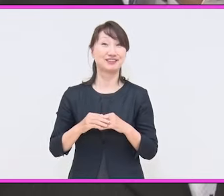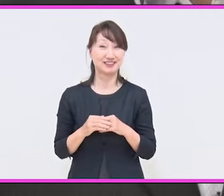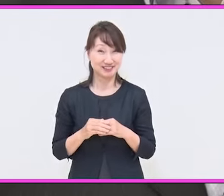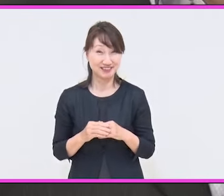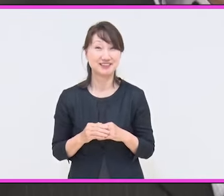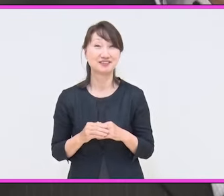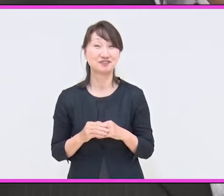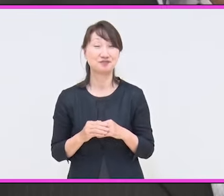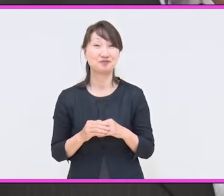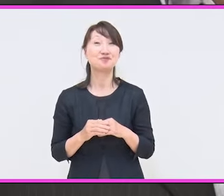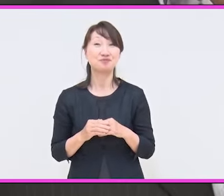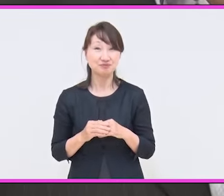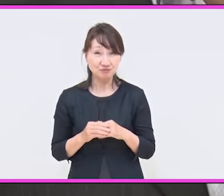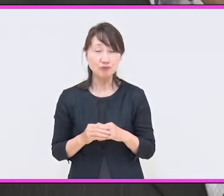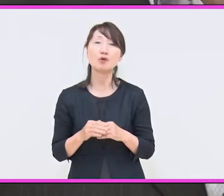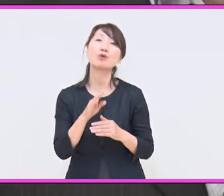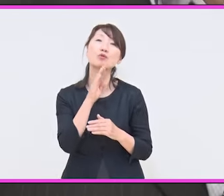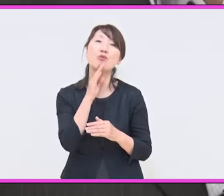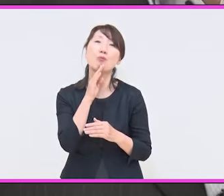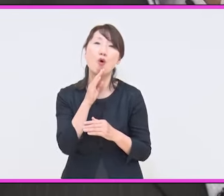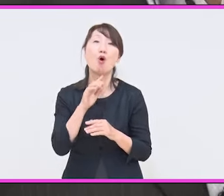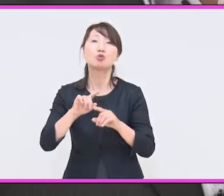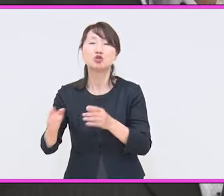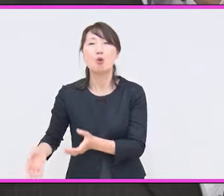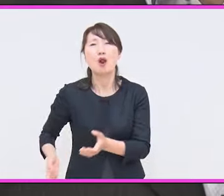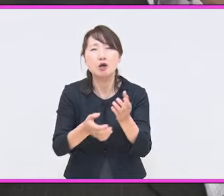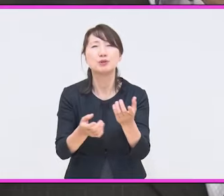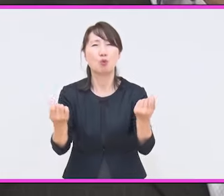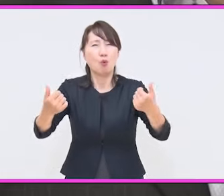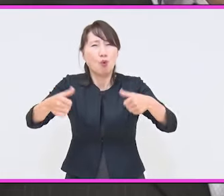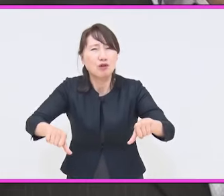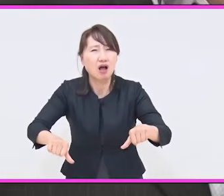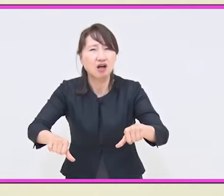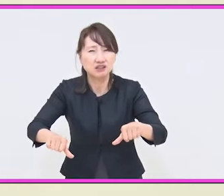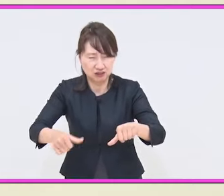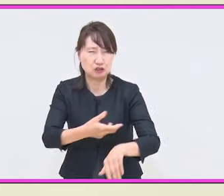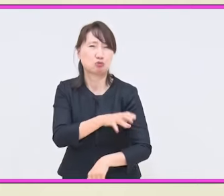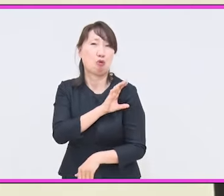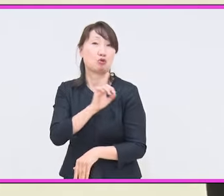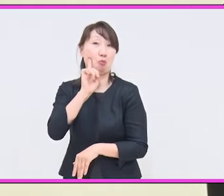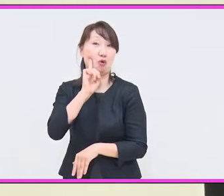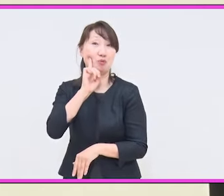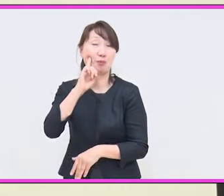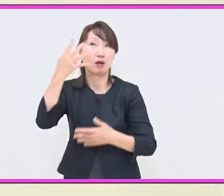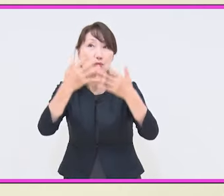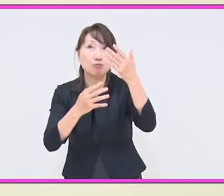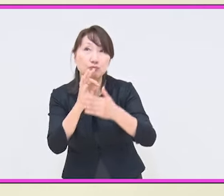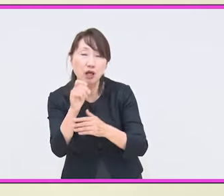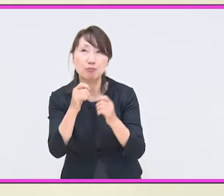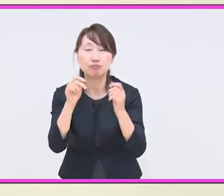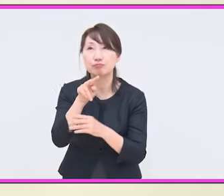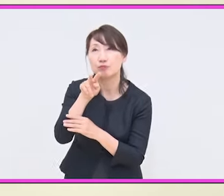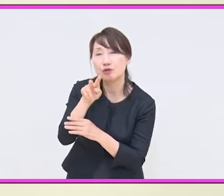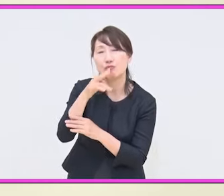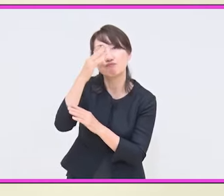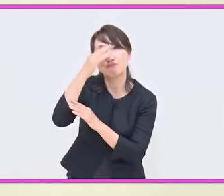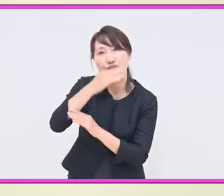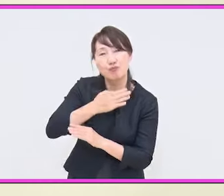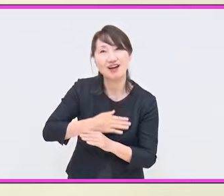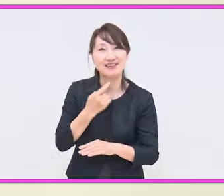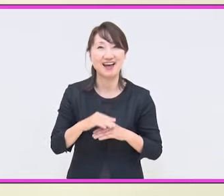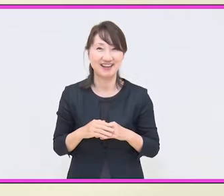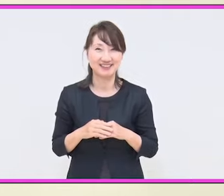そういうものってもう全く変わらない一緒っていうのを番組とかイベント通して分かることができたんですけ